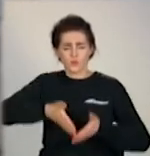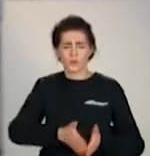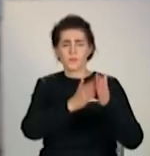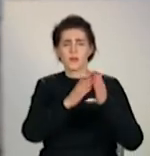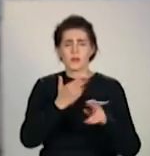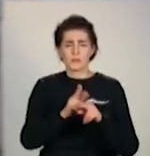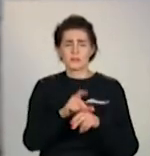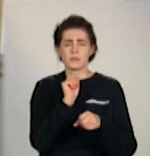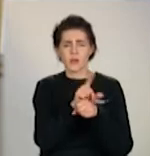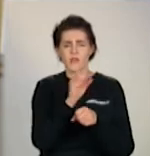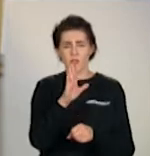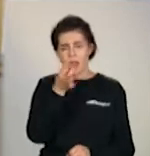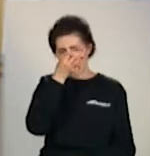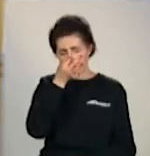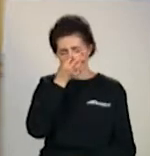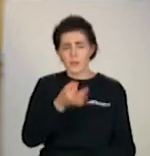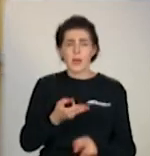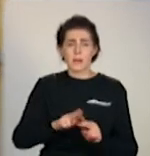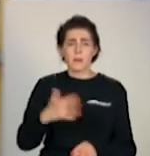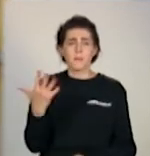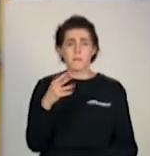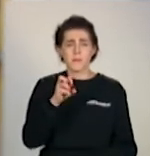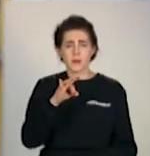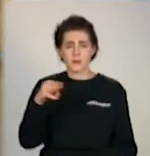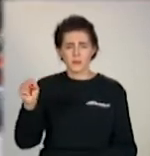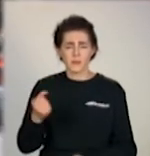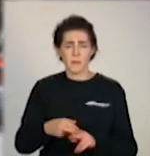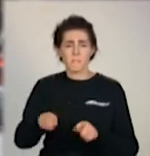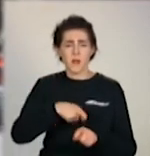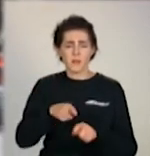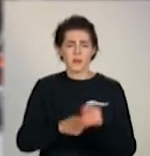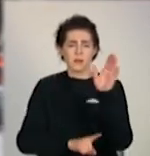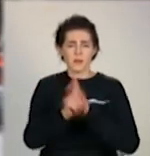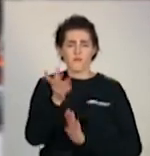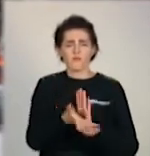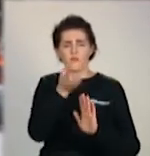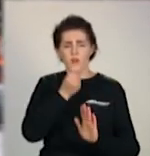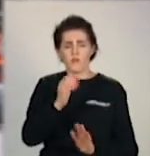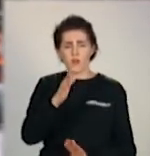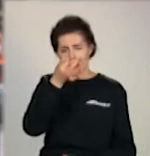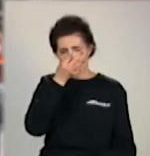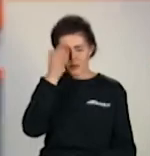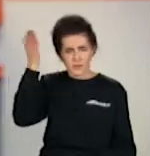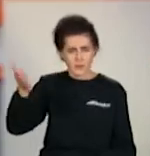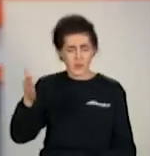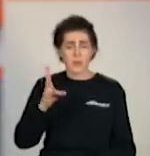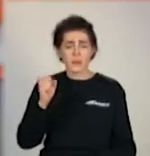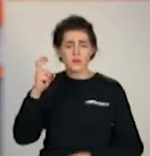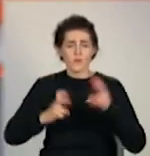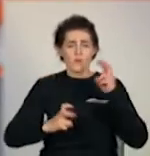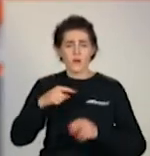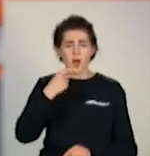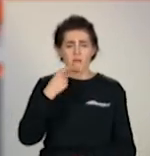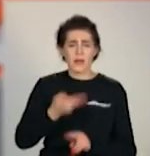к заказчику в Египет. І вже 5 березня матеріал взяли в роботу в Єгипті. На комбінаті запевняють,